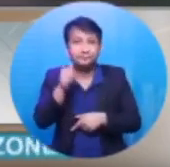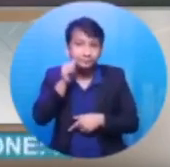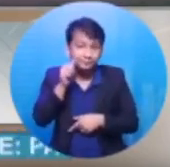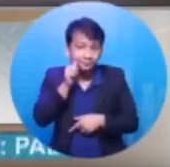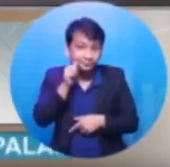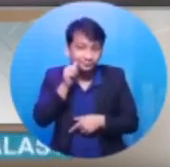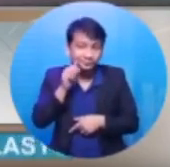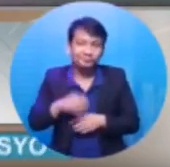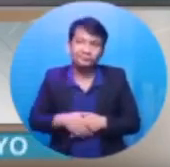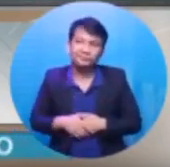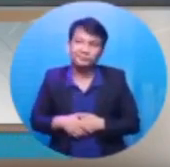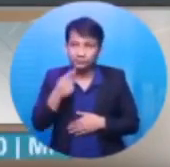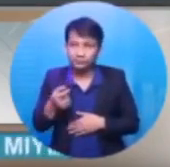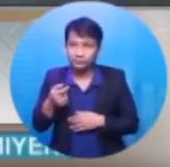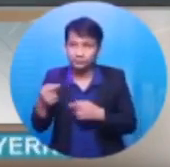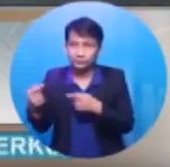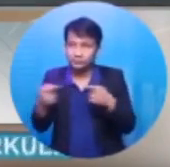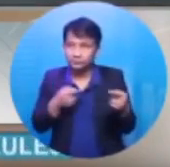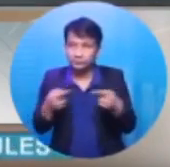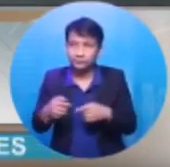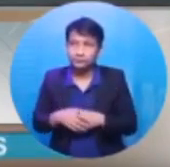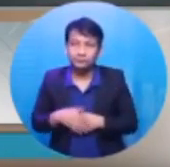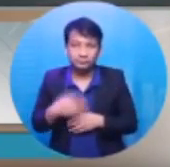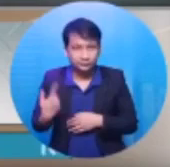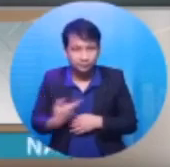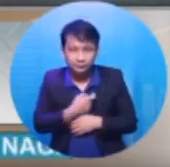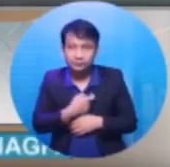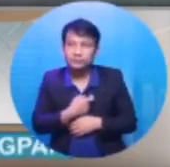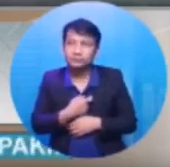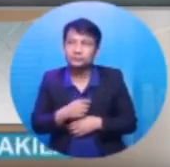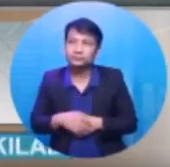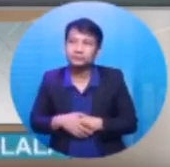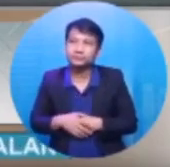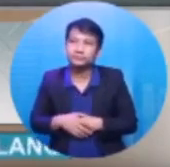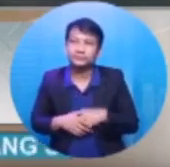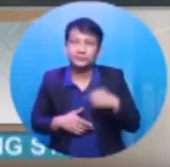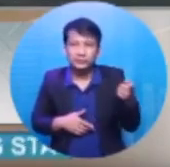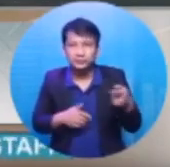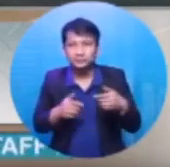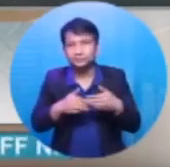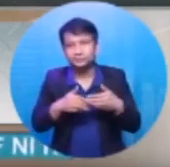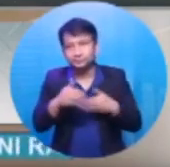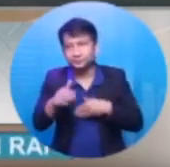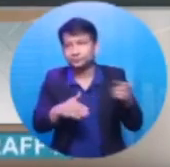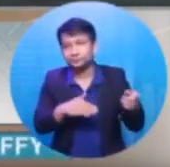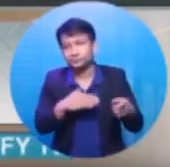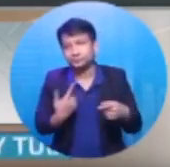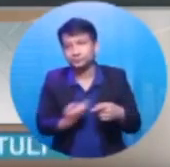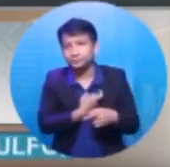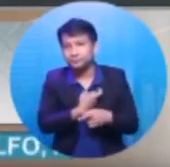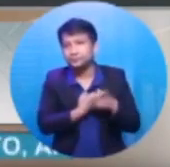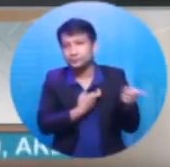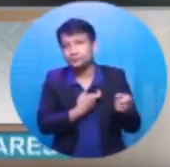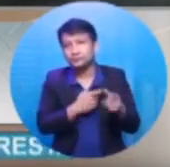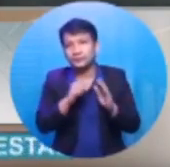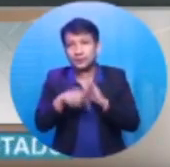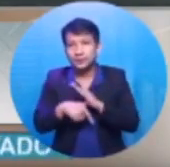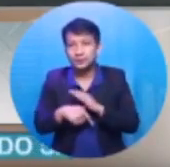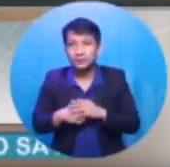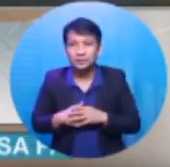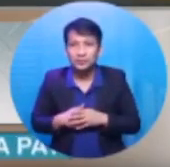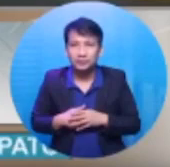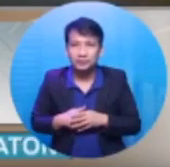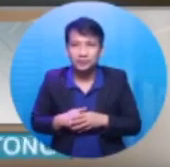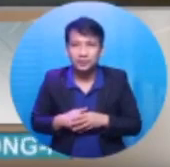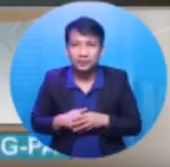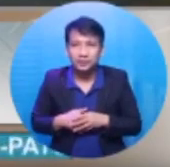yun. Okay, opo, so, nagkasakitan. Opo, siya hanggang siyang naunang nanakit, sir. Tapos, din ngayon nakita